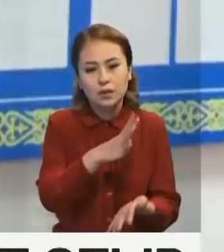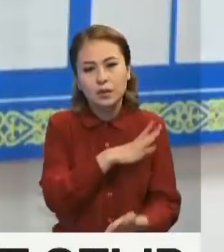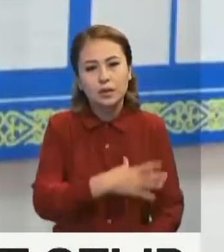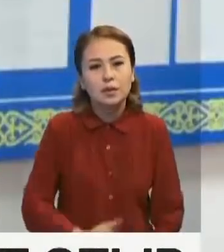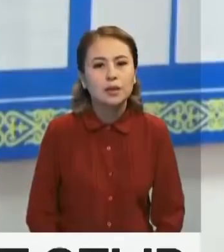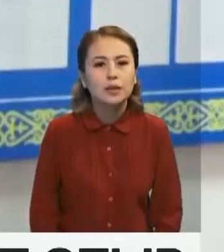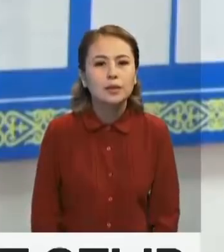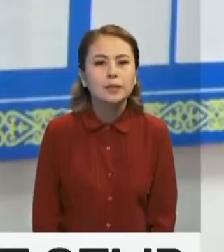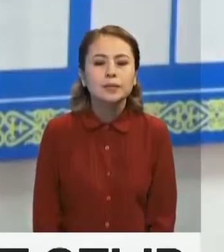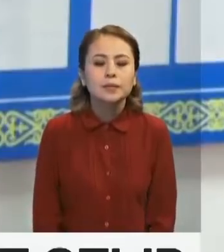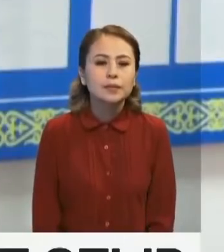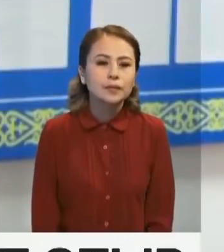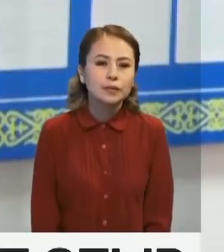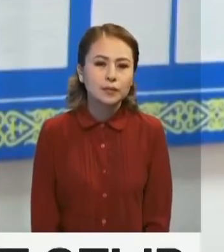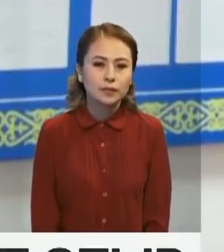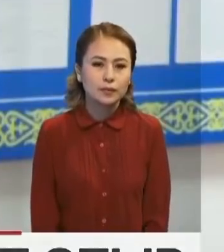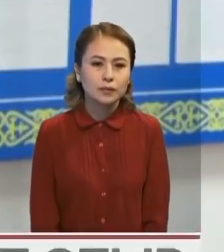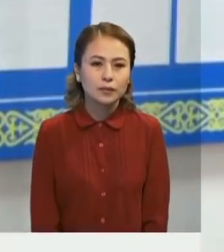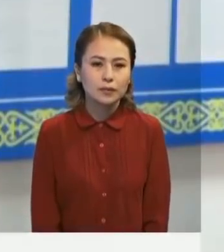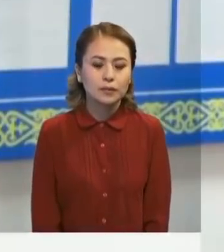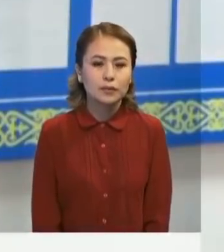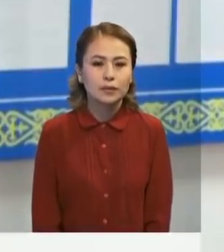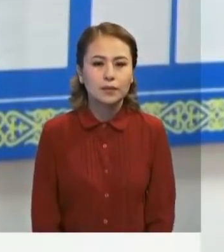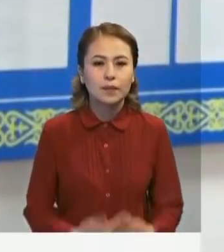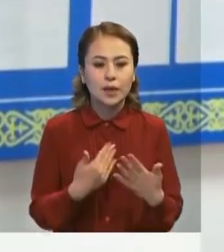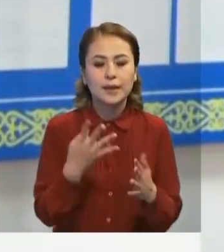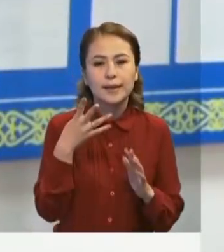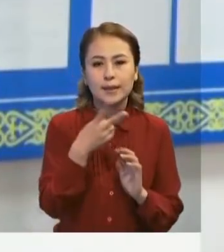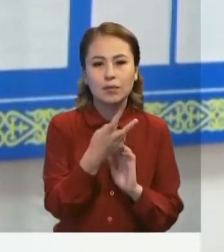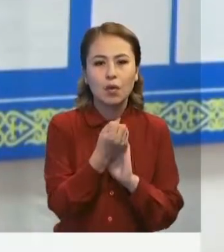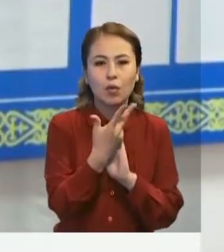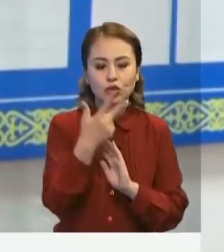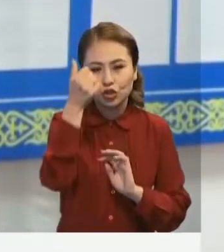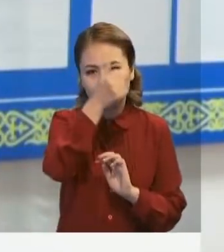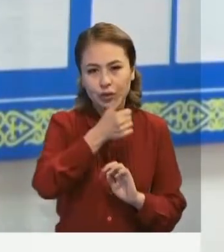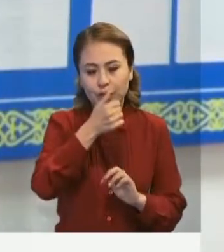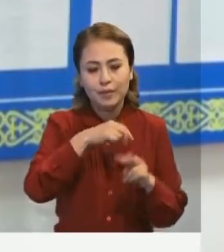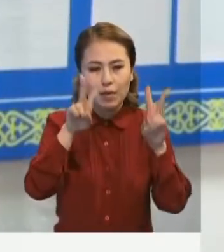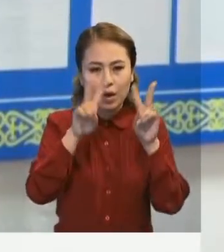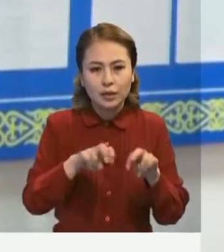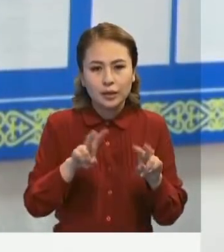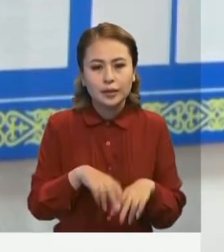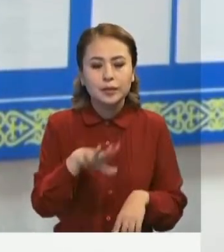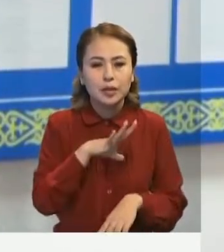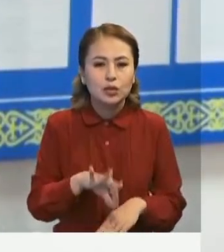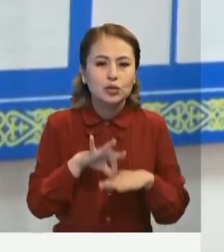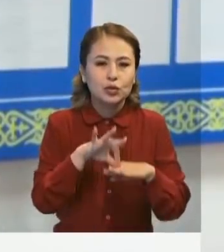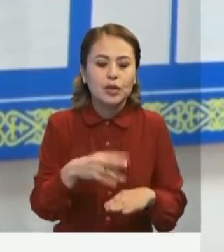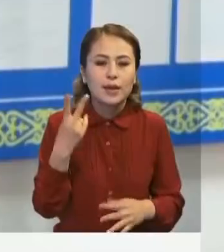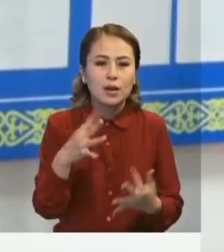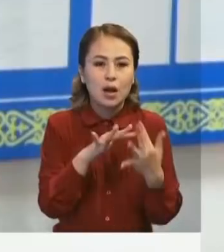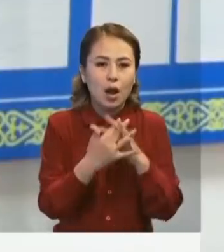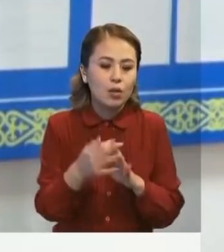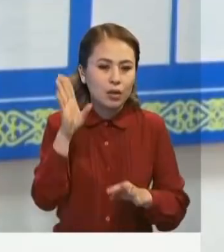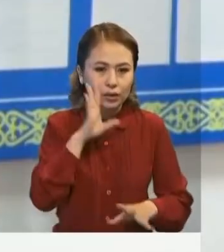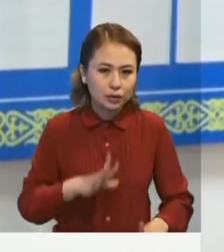этого мониторинга установлено, что 2010 жылдан бері біз мониторинг жүргізіп келеміз. Екі ауылдағы